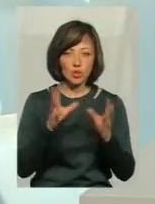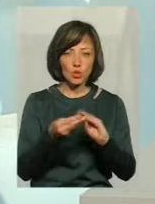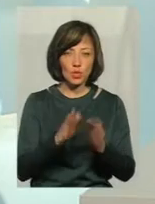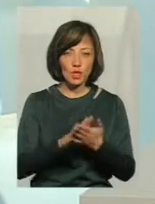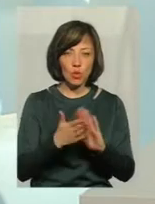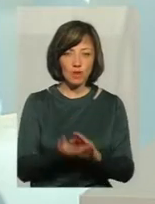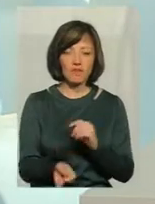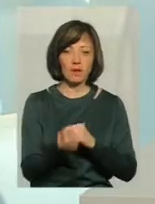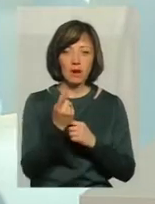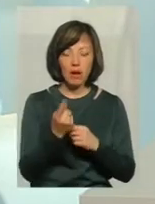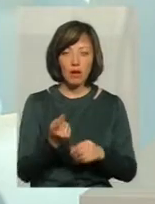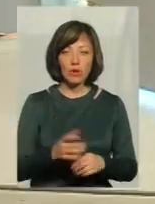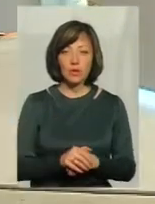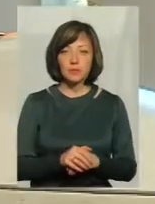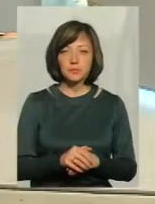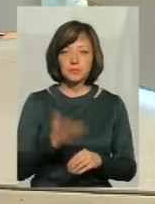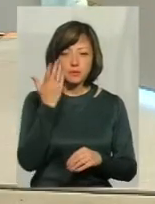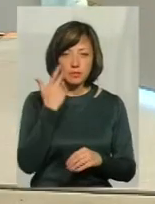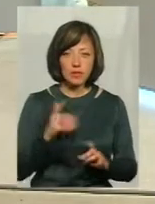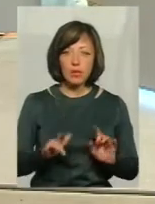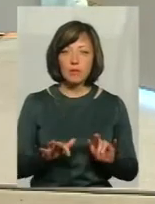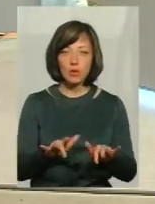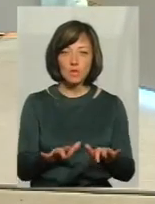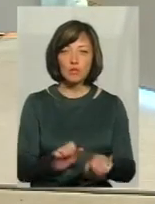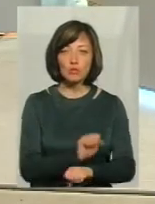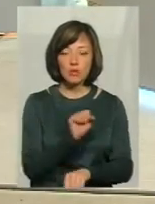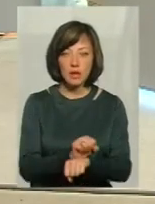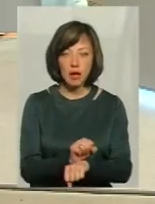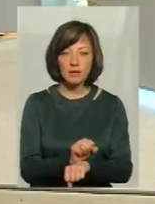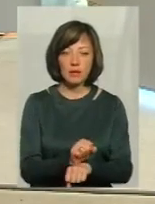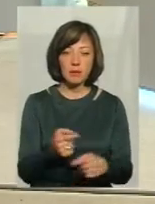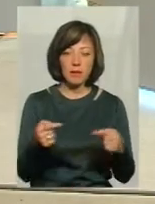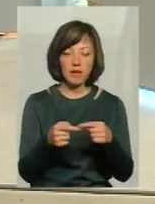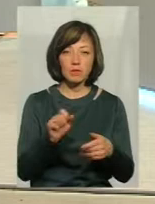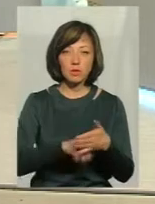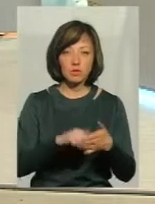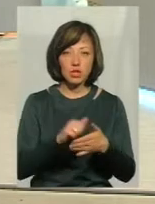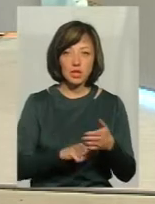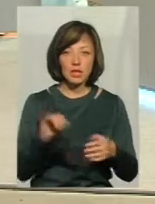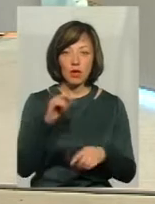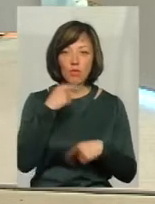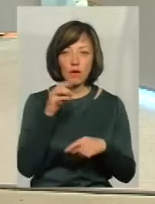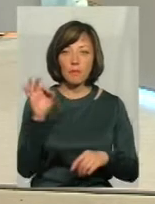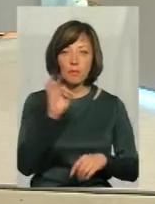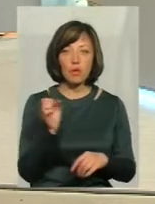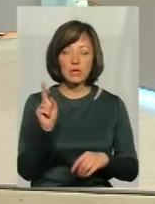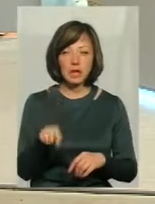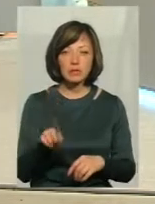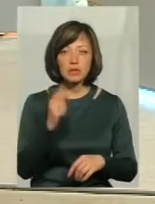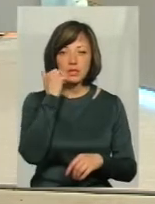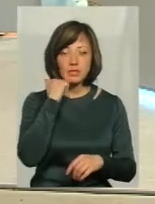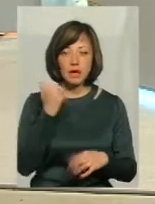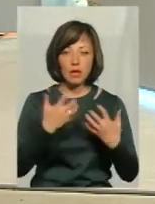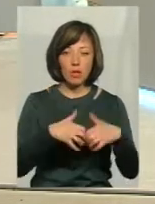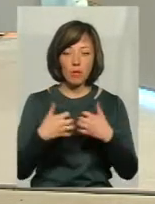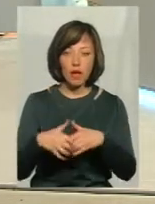виникало, коли там, ну, процес там, зупинявся по певним причинам, і йшла мова про те, що застаріле